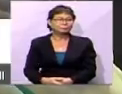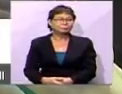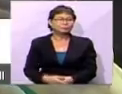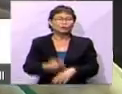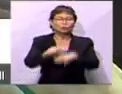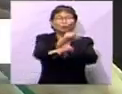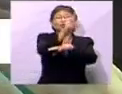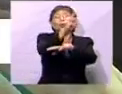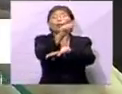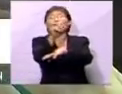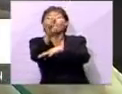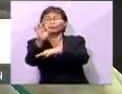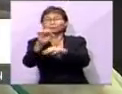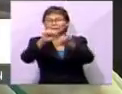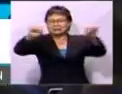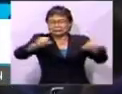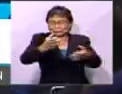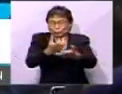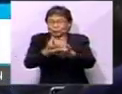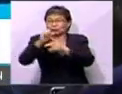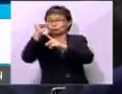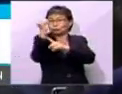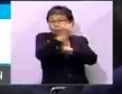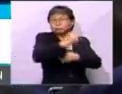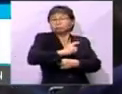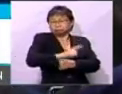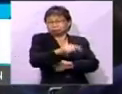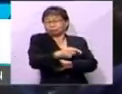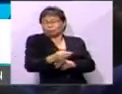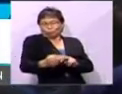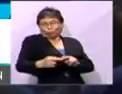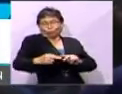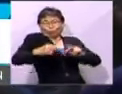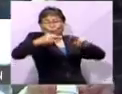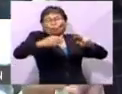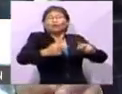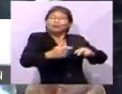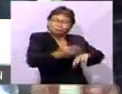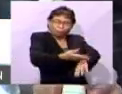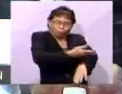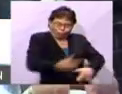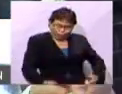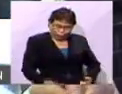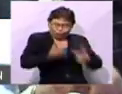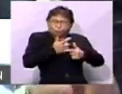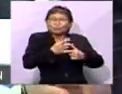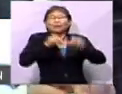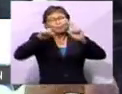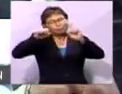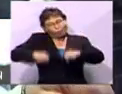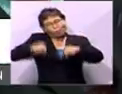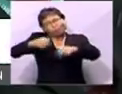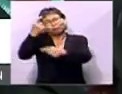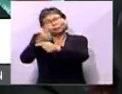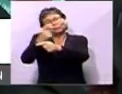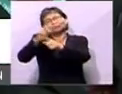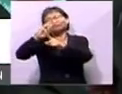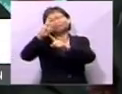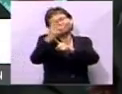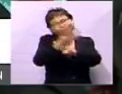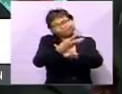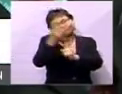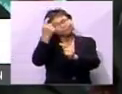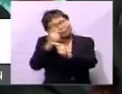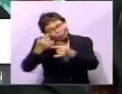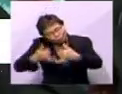Pembudayaan wakaf sebagai sistem kewangan sosial Islam juga dapat meningkatkan mutu kehidupan di samping berupaya mengekalkan kebajikan